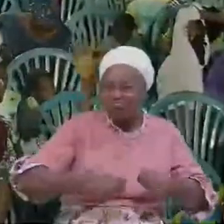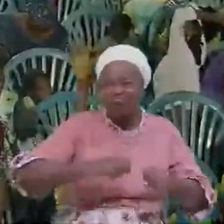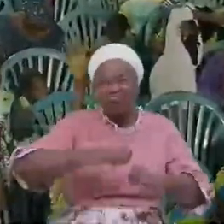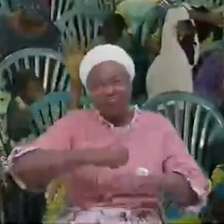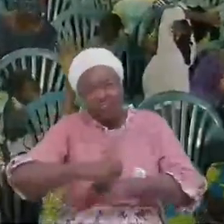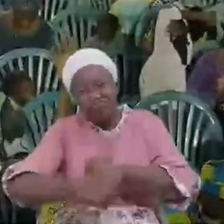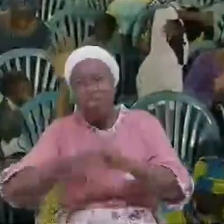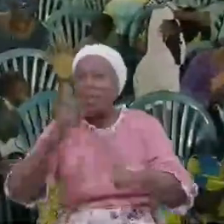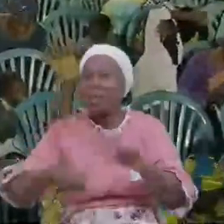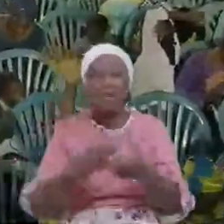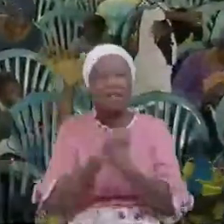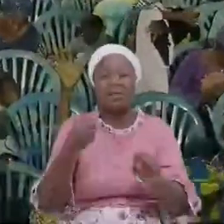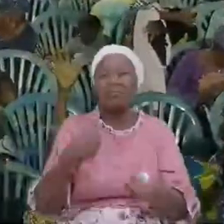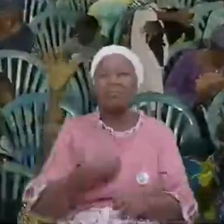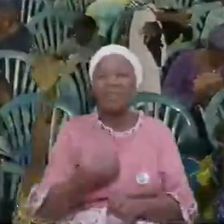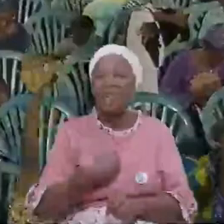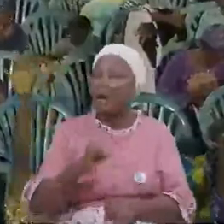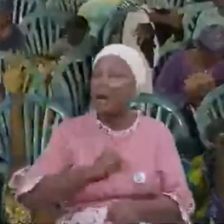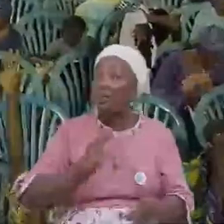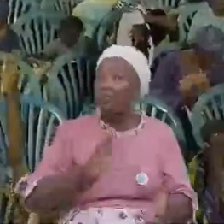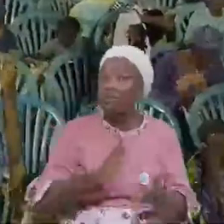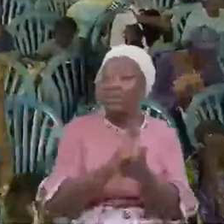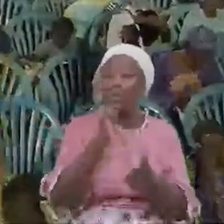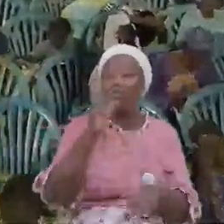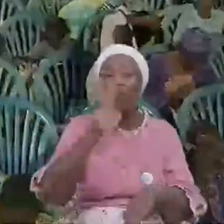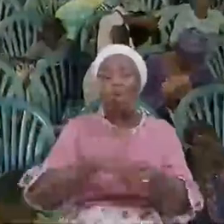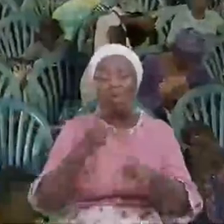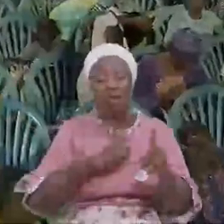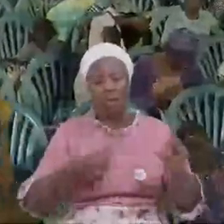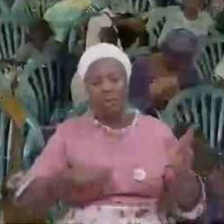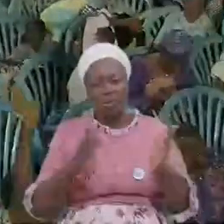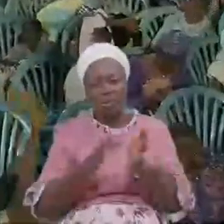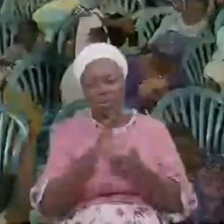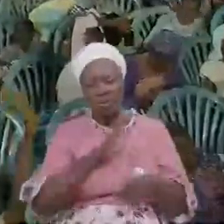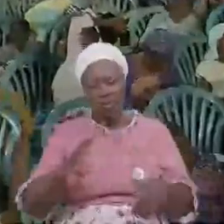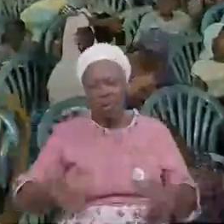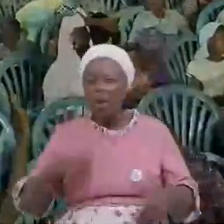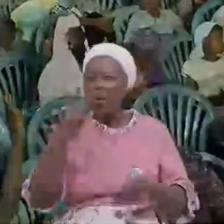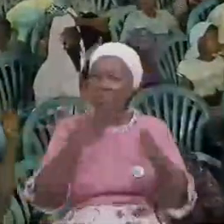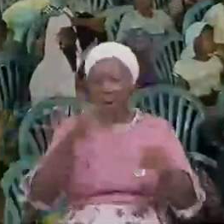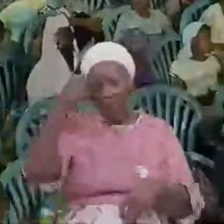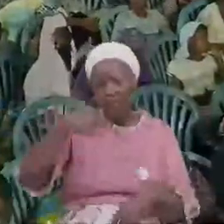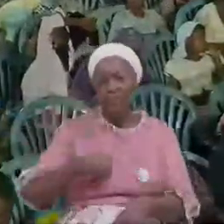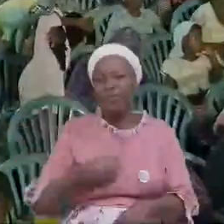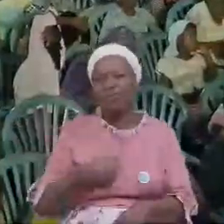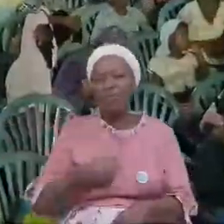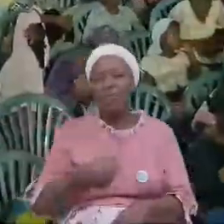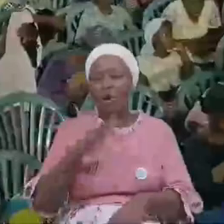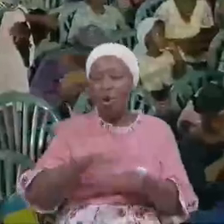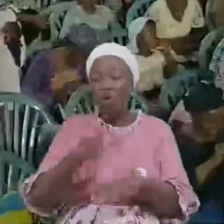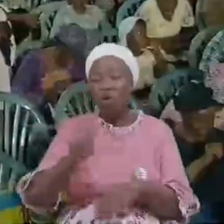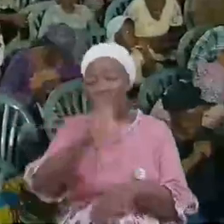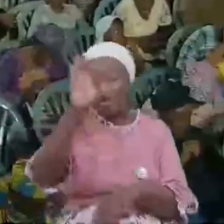sauver. Je crois au Seigneur Jésus-Christ qui est mort pour moi sur la croix